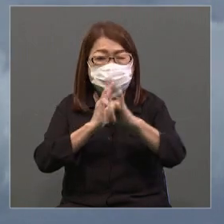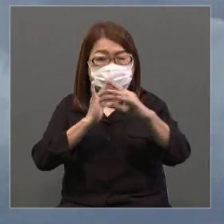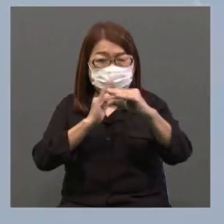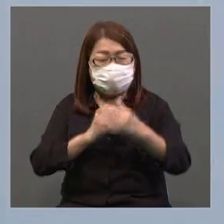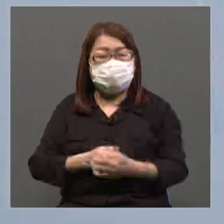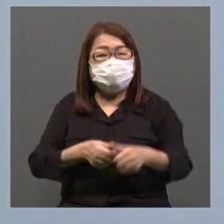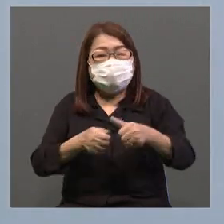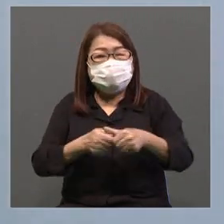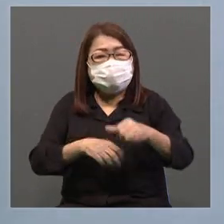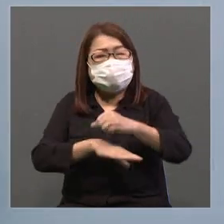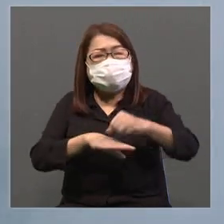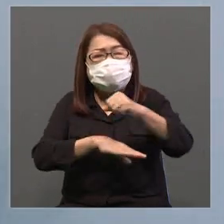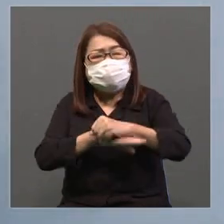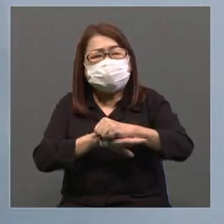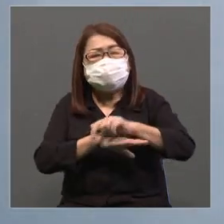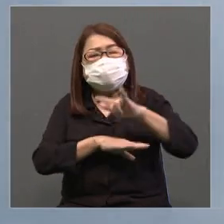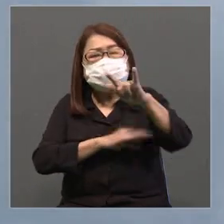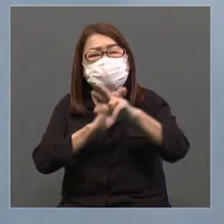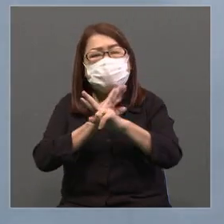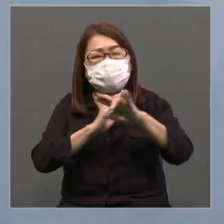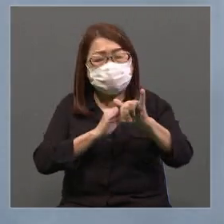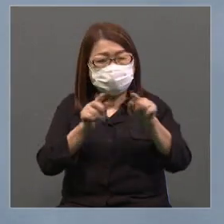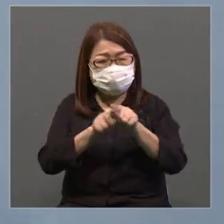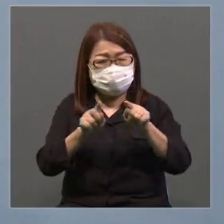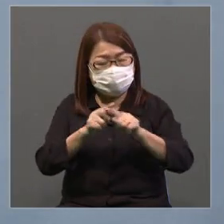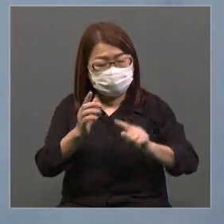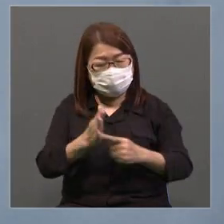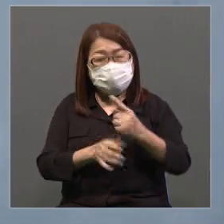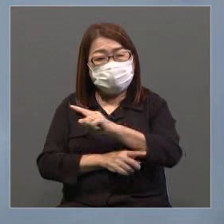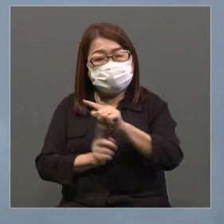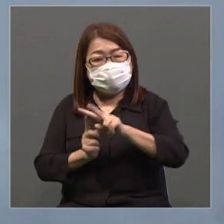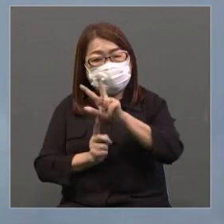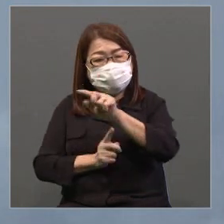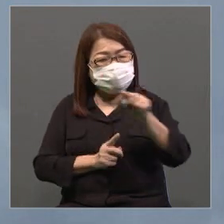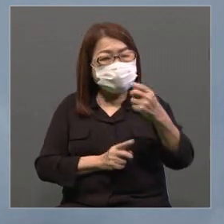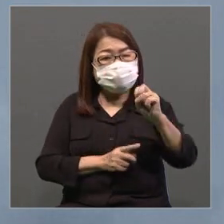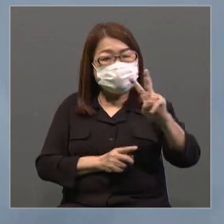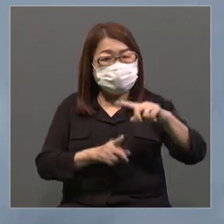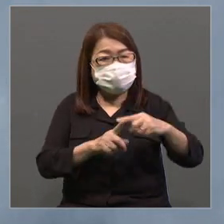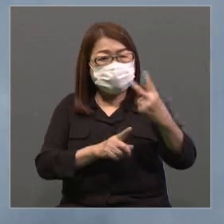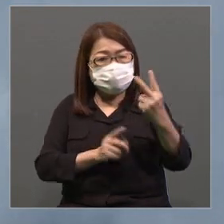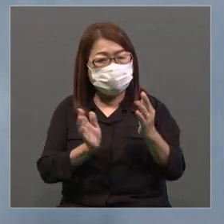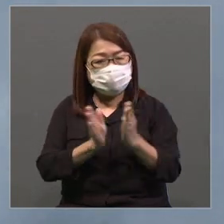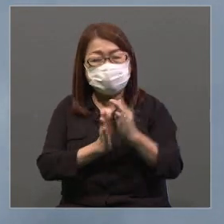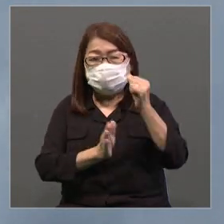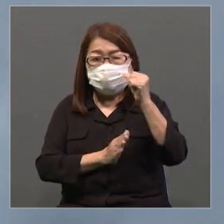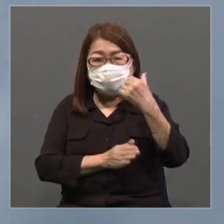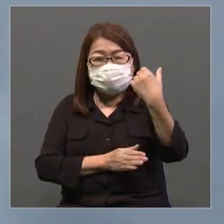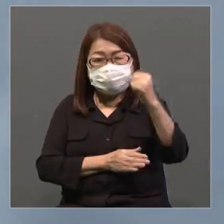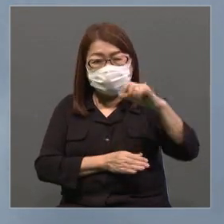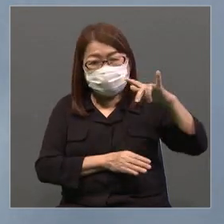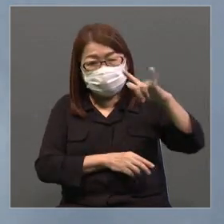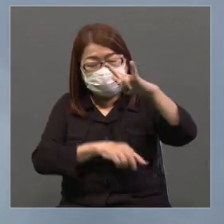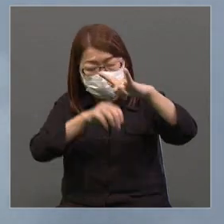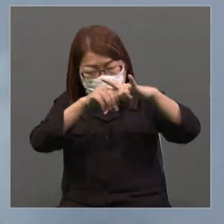บินอู่ตะเภาอำเภอบ้านฉางจังหวัดระยองปฏิบัติภารกิจนะครับตั้งแต่วันที่ 3ถึง 12กุมภาพันธ์รวม 10วันโดยเป็นภารกิจ